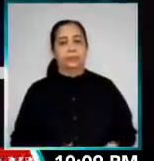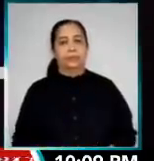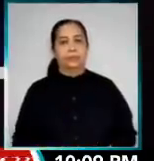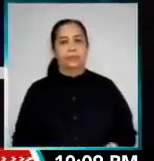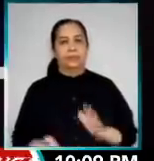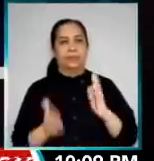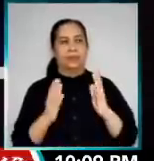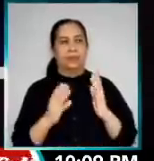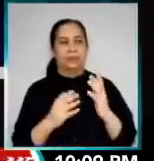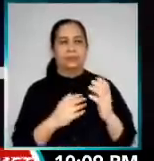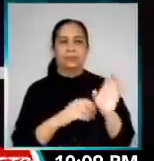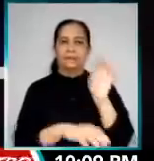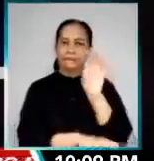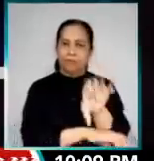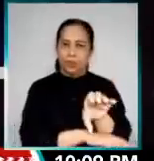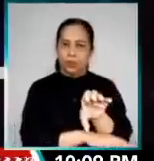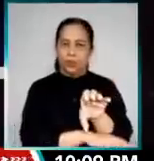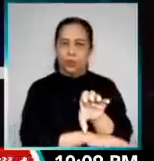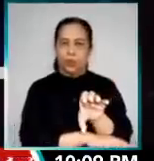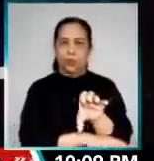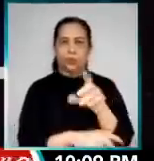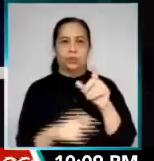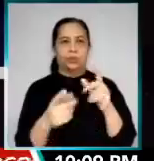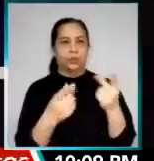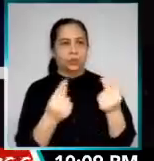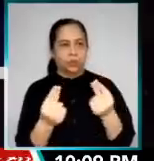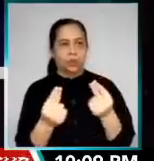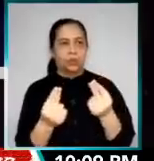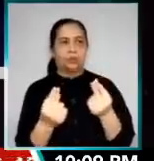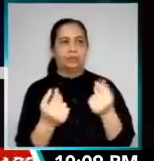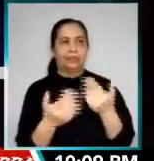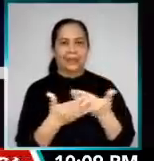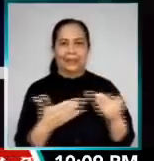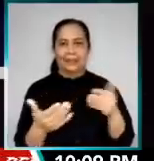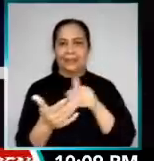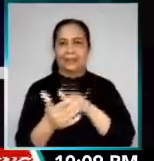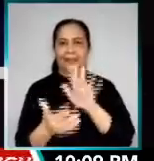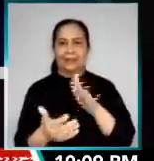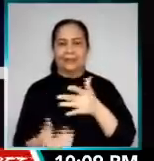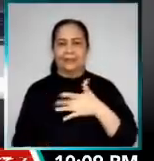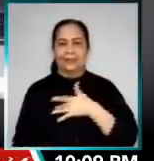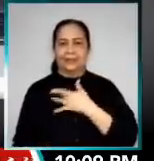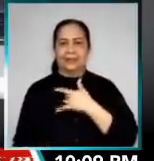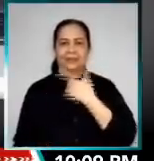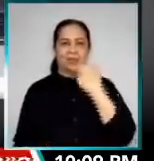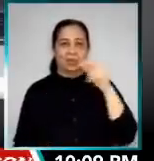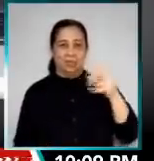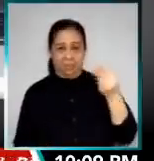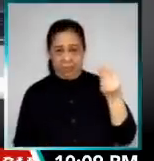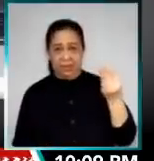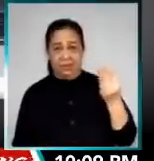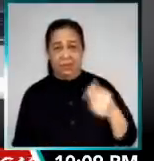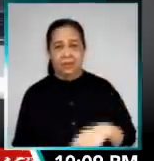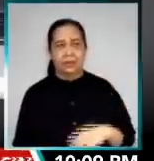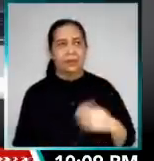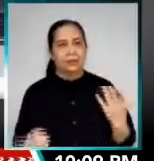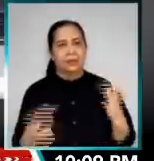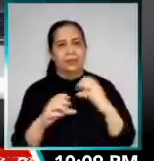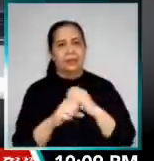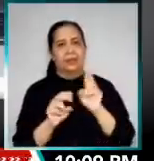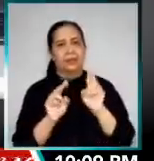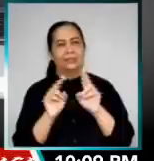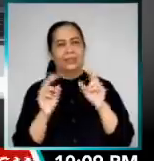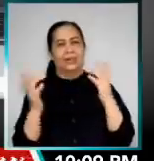mapepwersa gumawa ng mga bagay na labag sa kanyang kalooban dahil kailangan niya ng pera. Basic universal income para